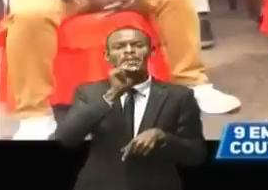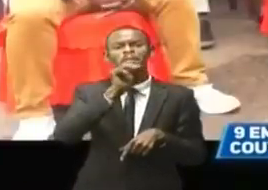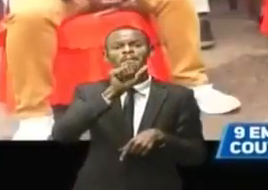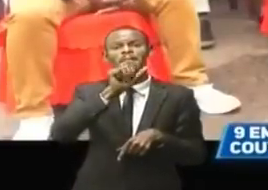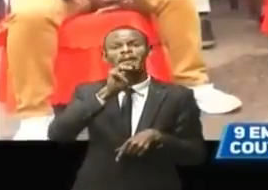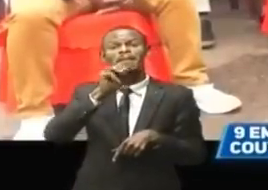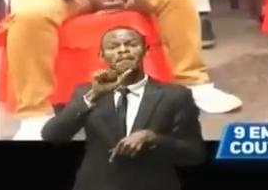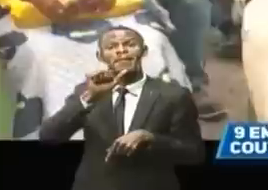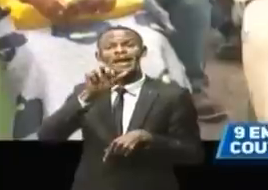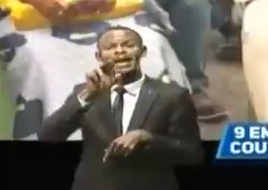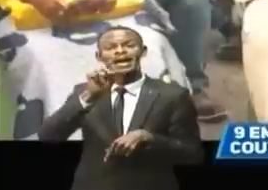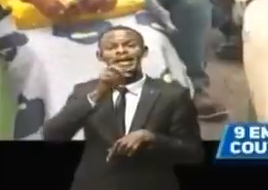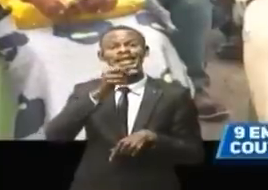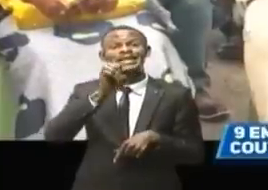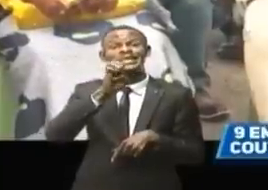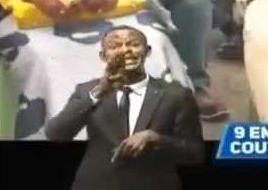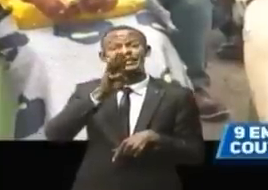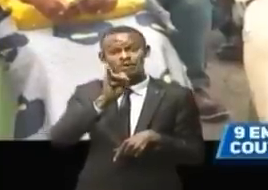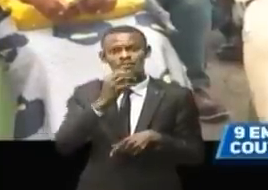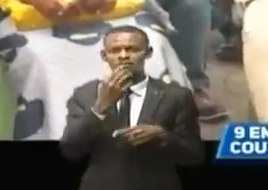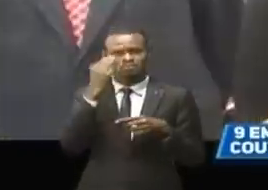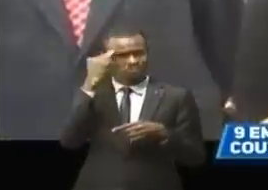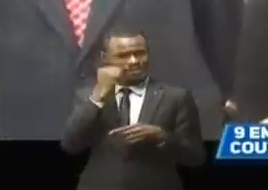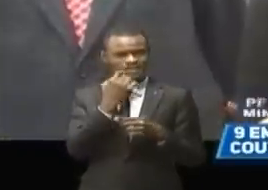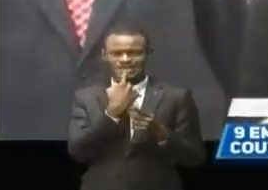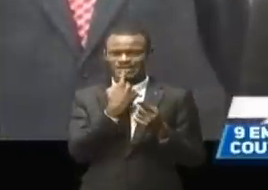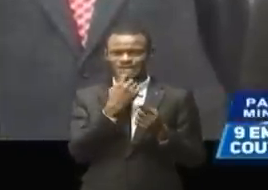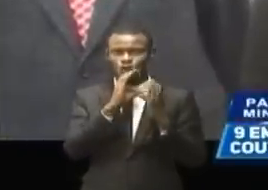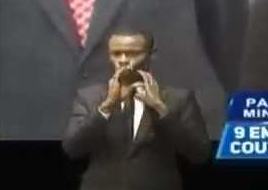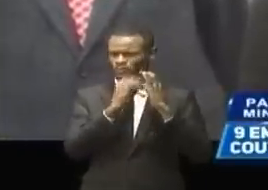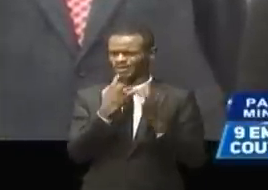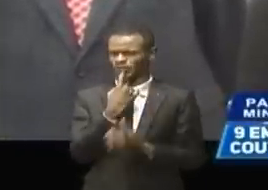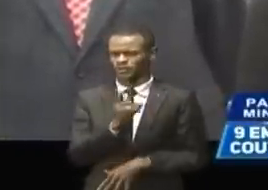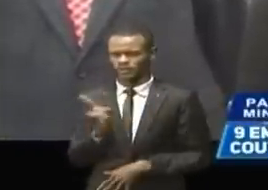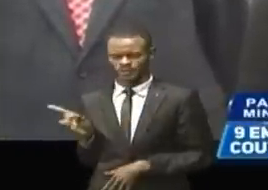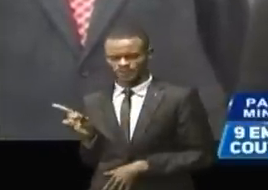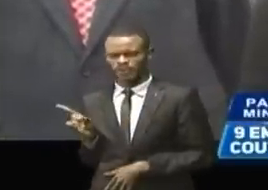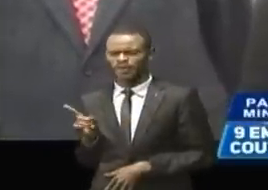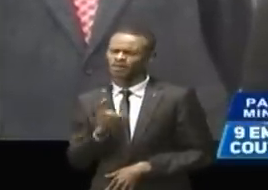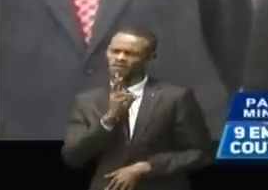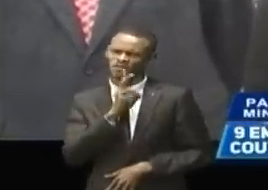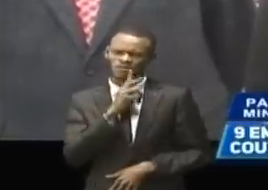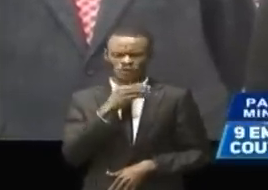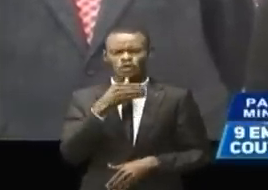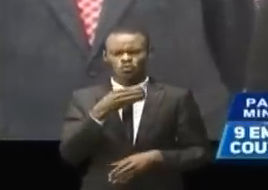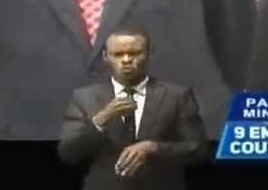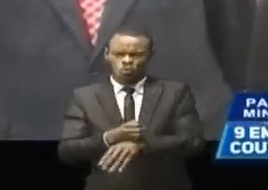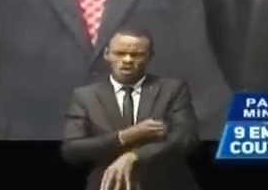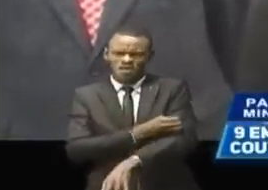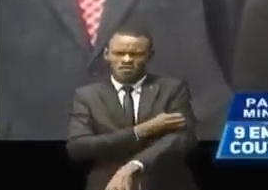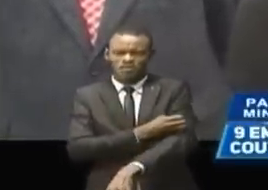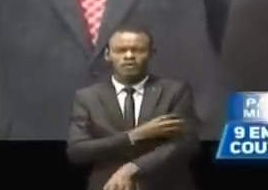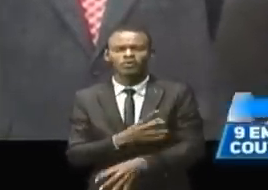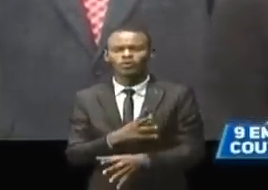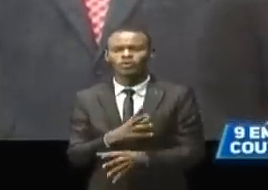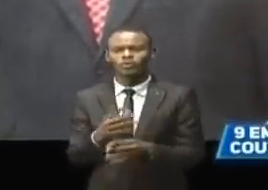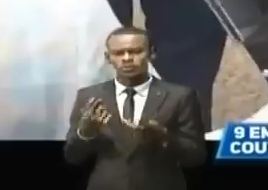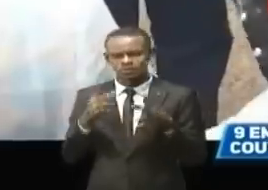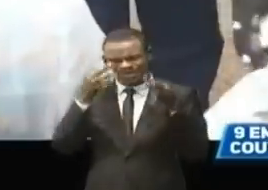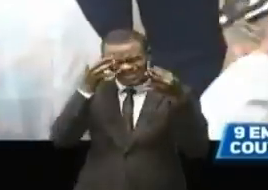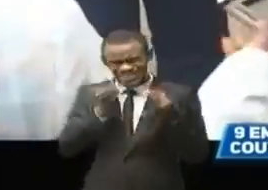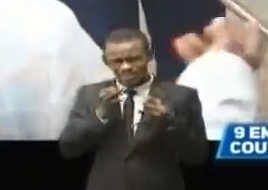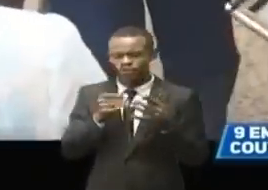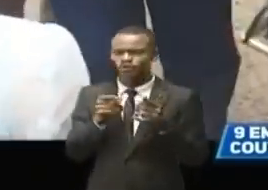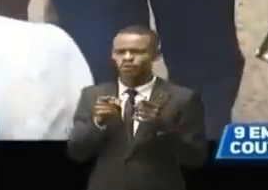officielle devant cadre et agent. Aujourd'hui, on a franchi un pas. Nous avions pris des engagements, le président de la République en premier, de doter la